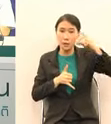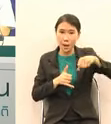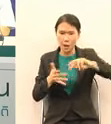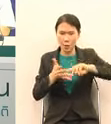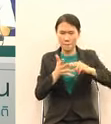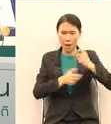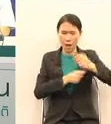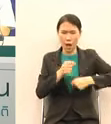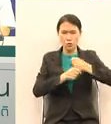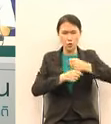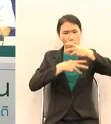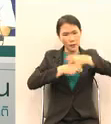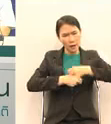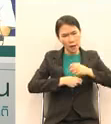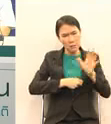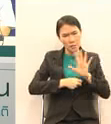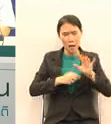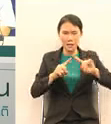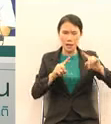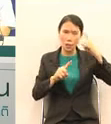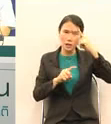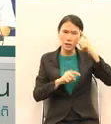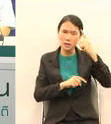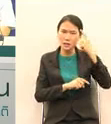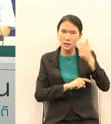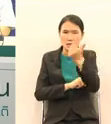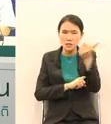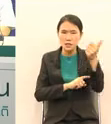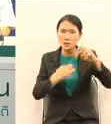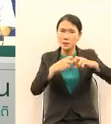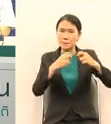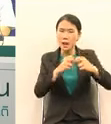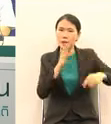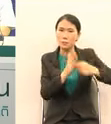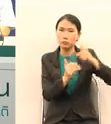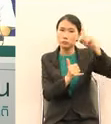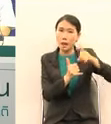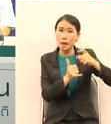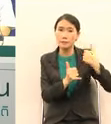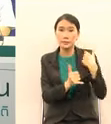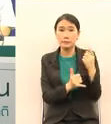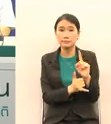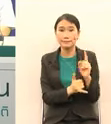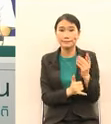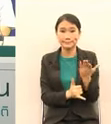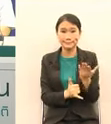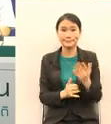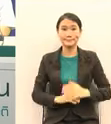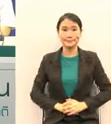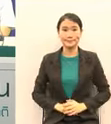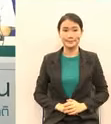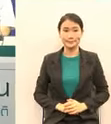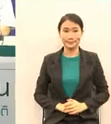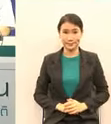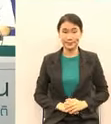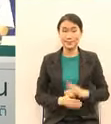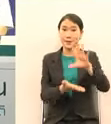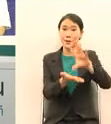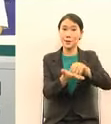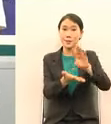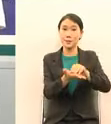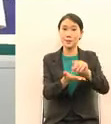ไม่ได้สูงอายุมากค่ะหรือมันมีเรื่องอื่นที่เป็นปัจจัยเสริมอะค่ะ ครับจากข้อมูล